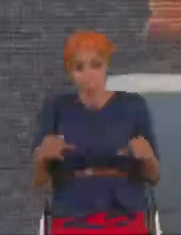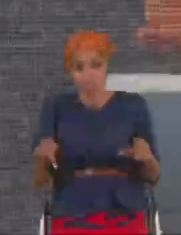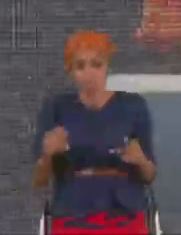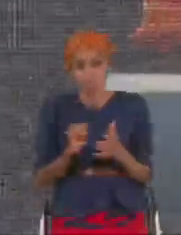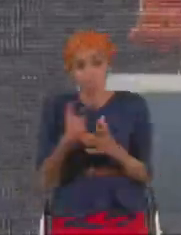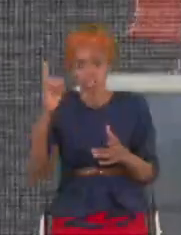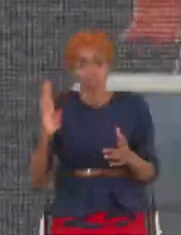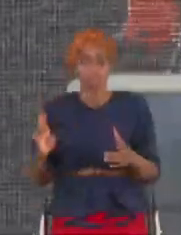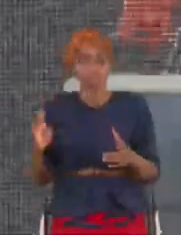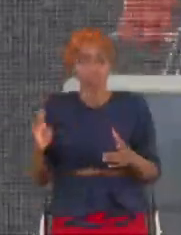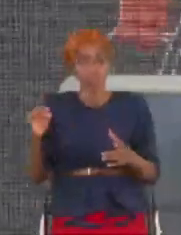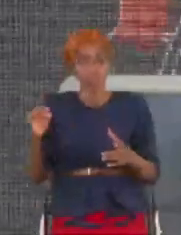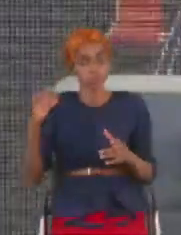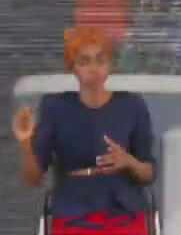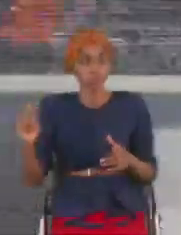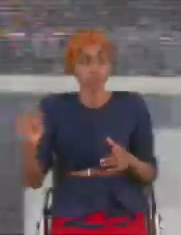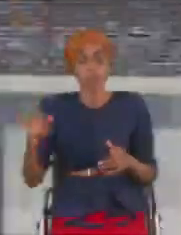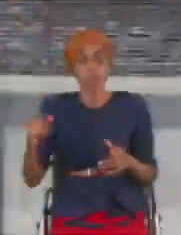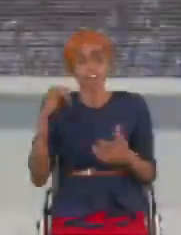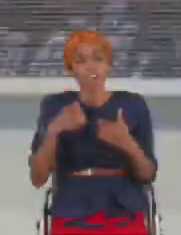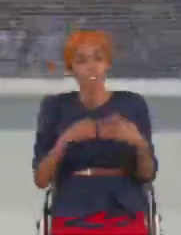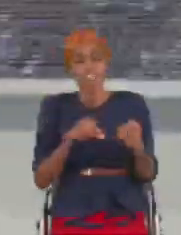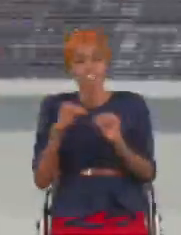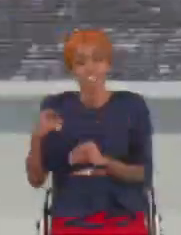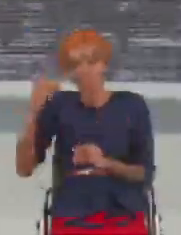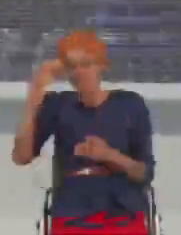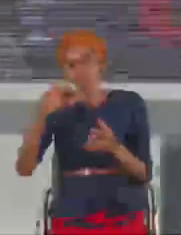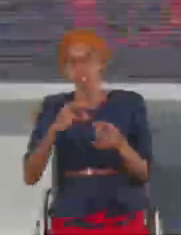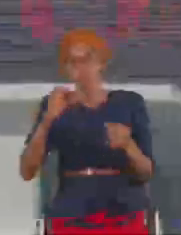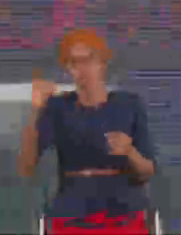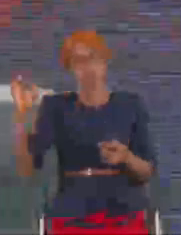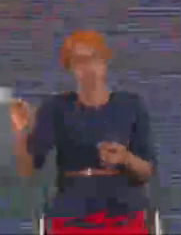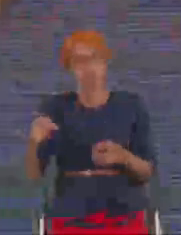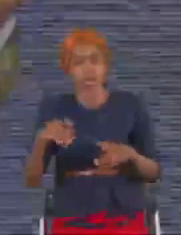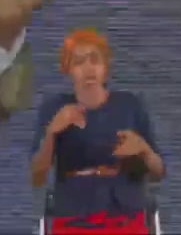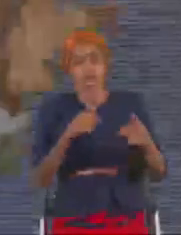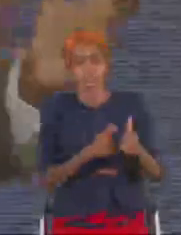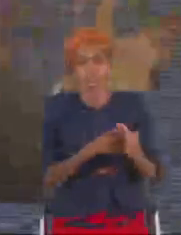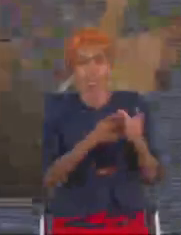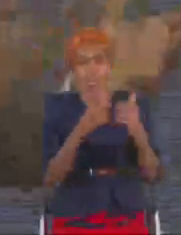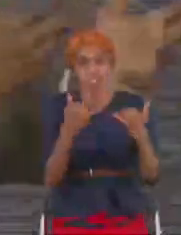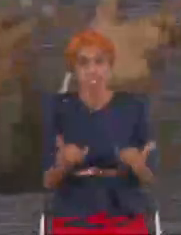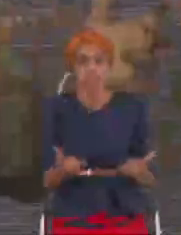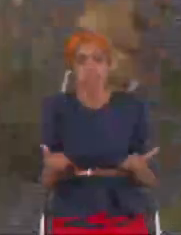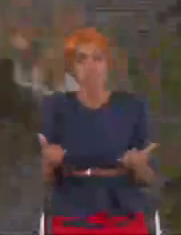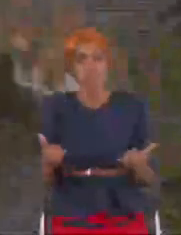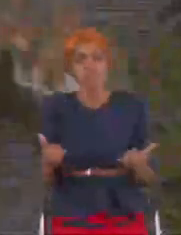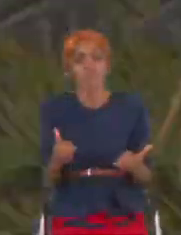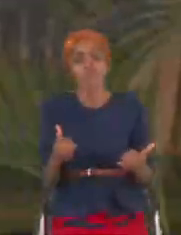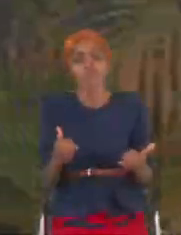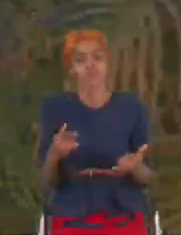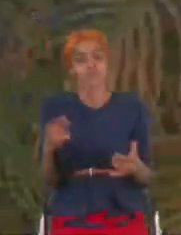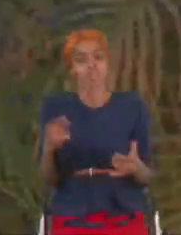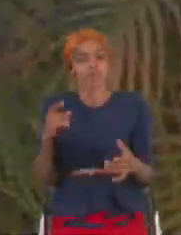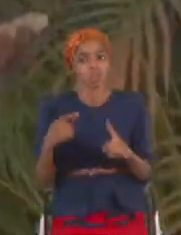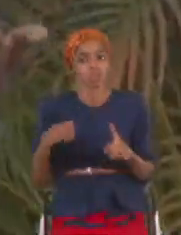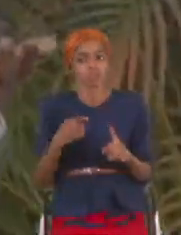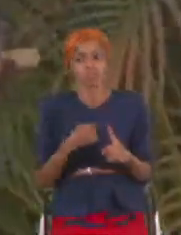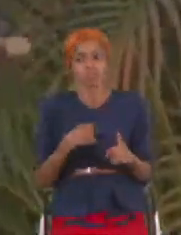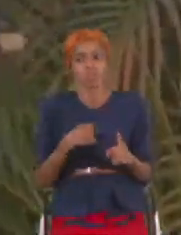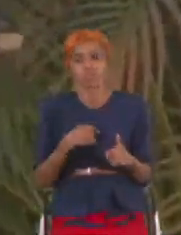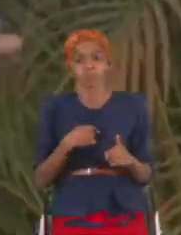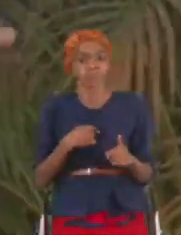l'athlète l'athlète spirituel maintenant ensuite quand nous le faisons suivant les règles